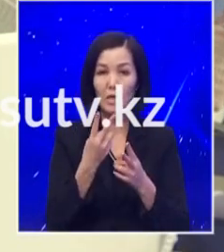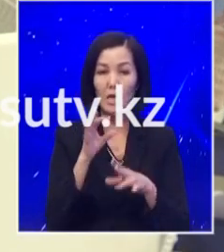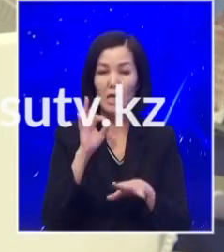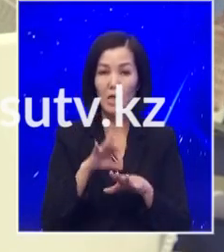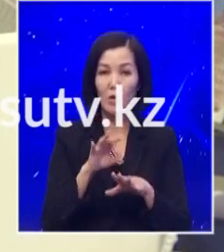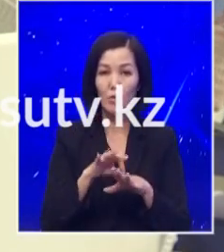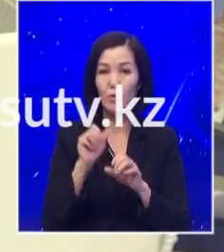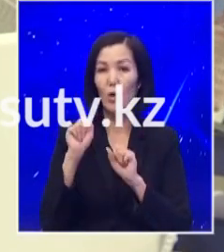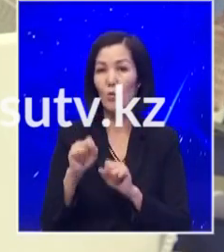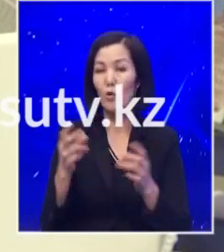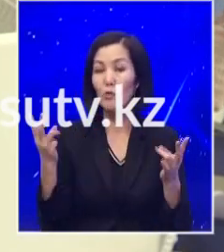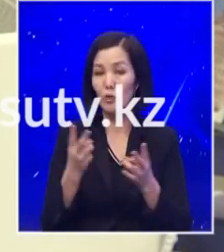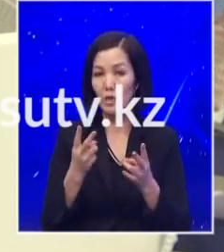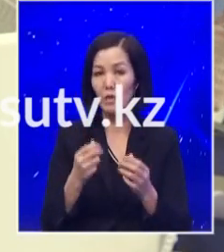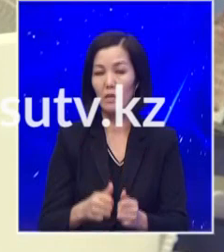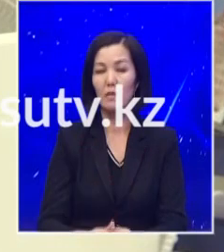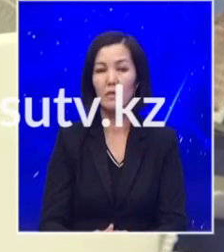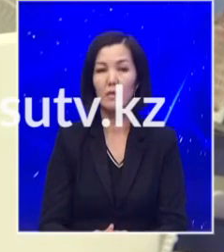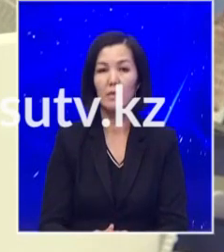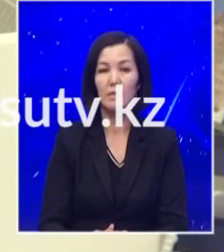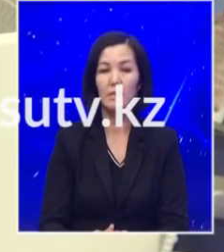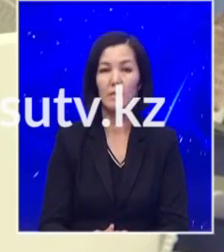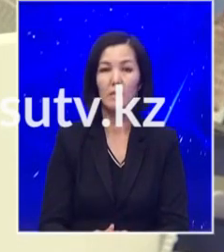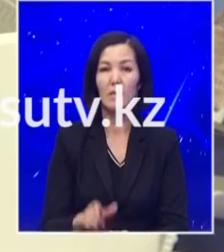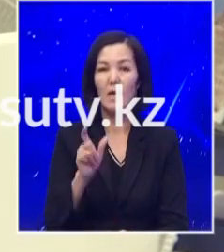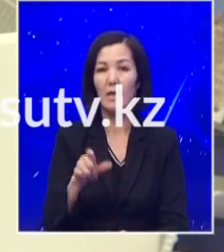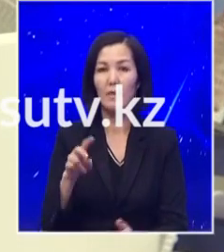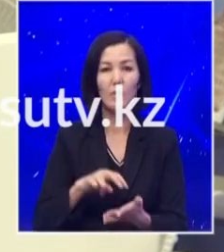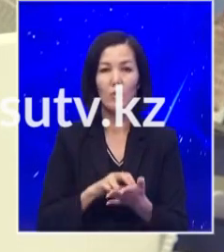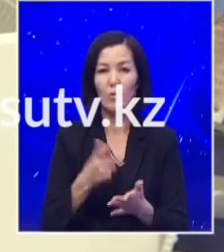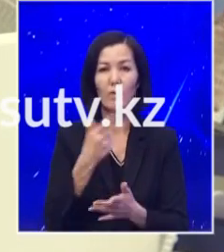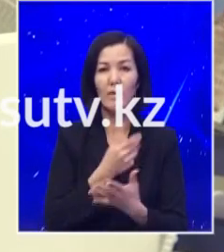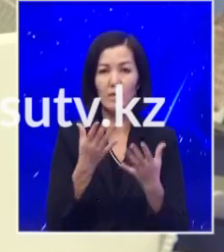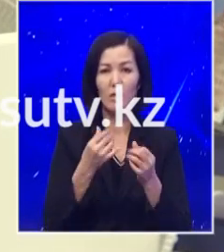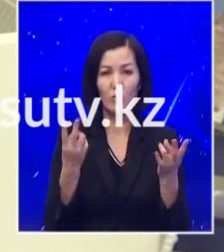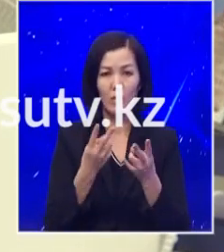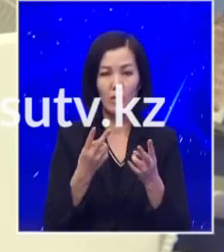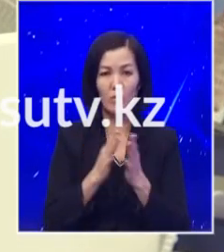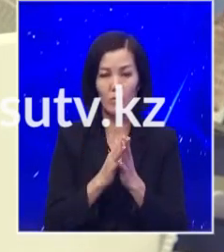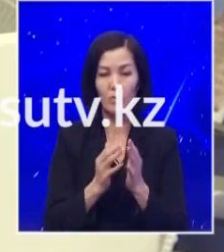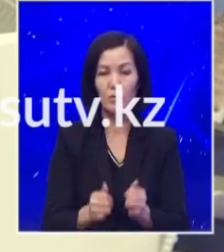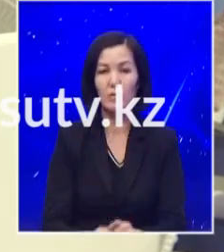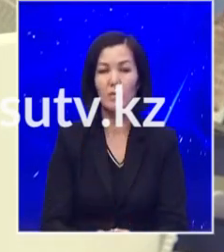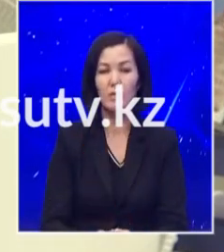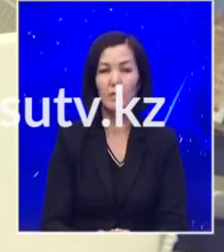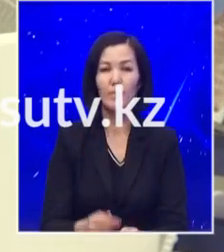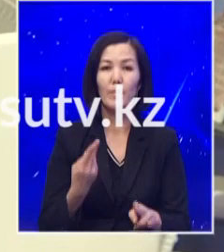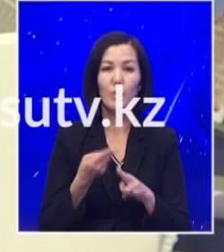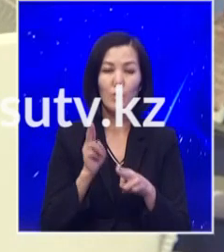аурудан қорғау үшін жасалған нәрсе. Адамдар қорықпай вакцинаны алсын.